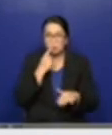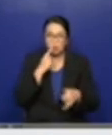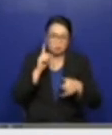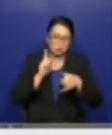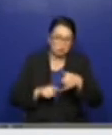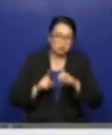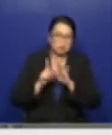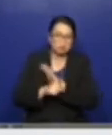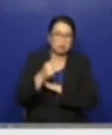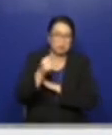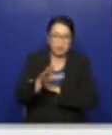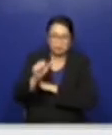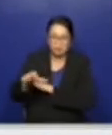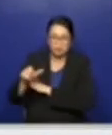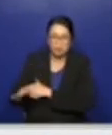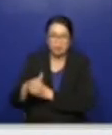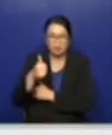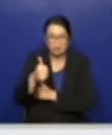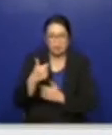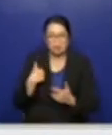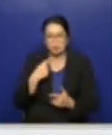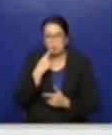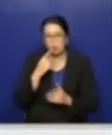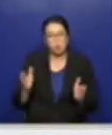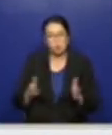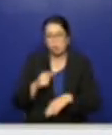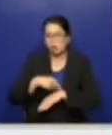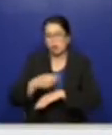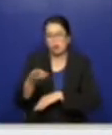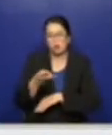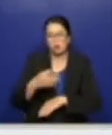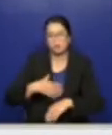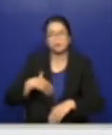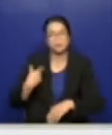ขอบคุณแล้วครับขอบคุณมากครับ ครับเชิญ